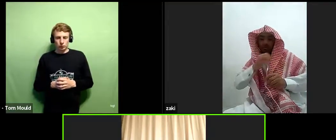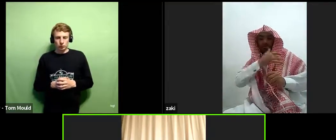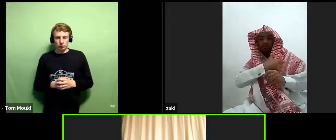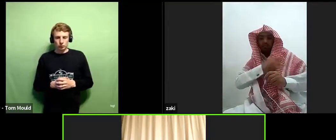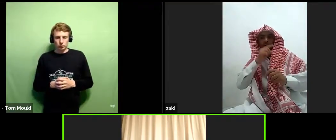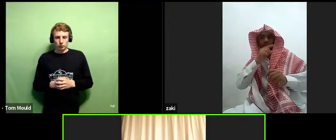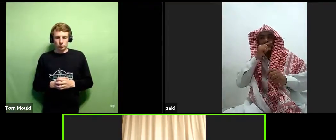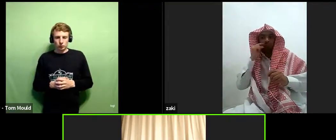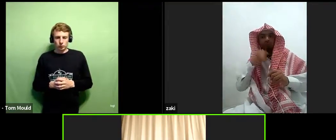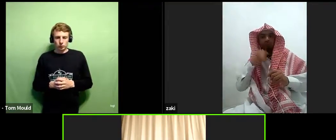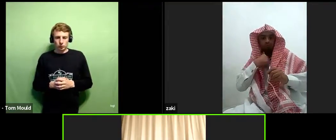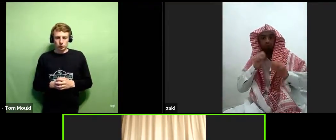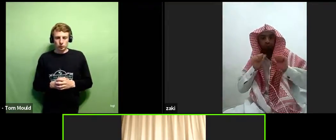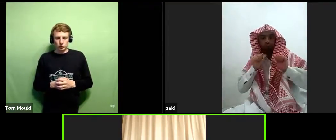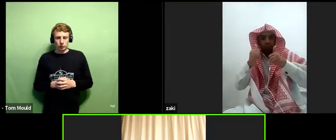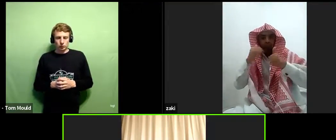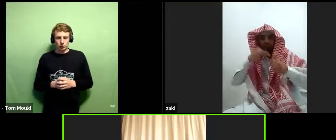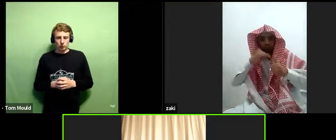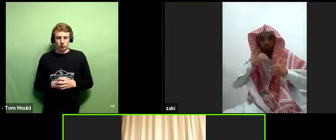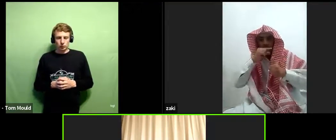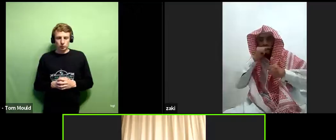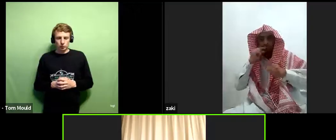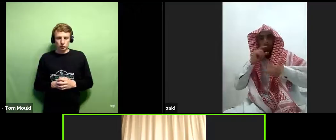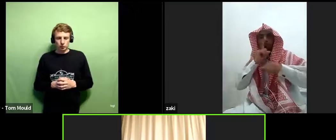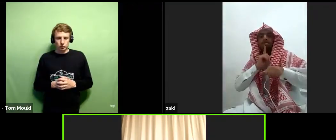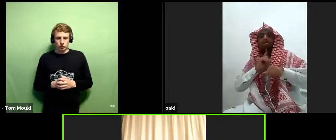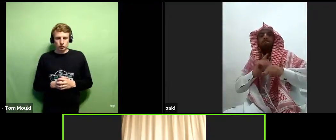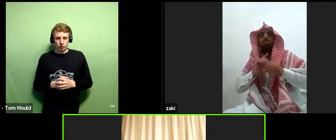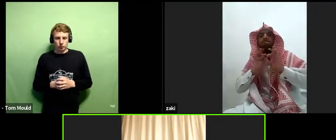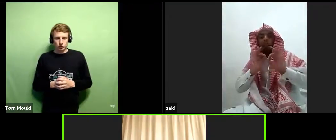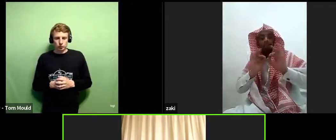حالات تبييت النية متى تكون لازمة.